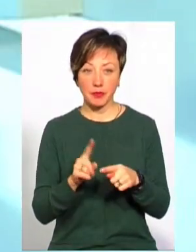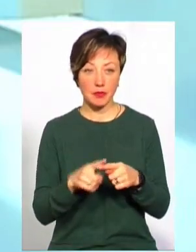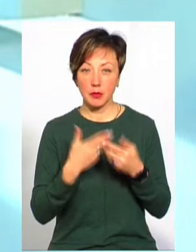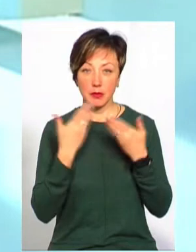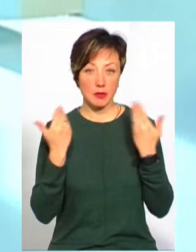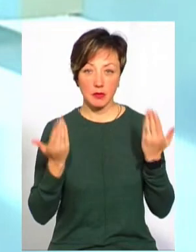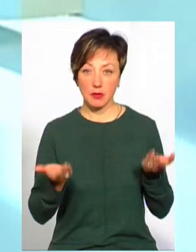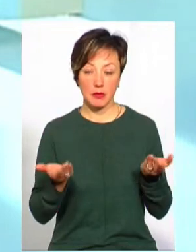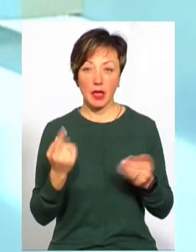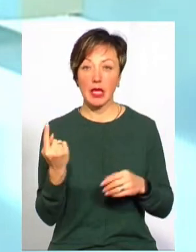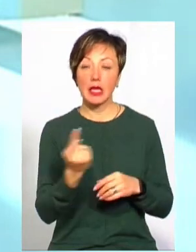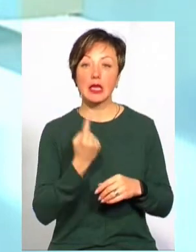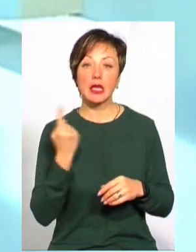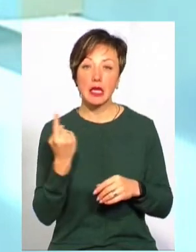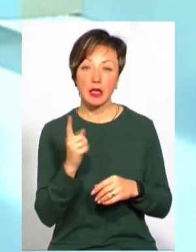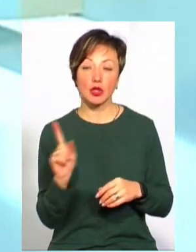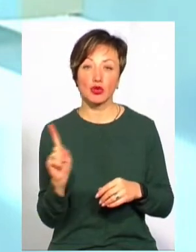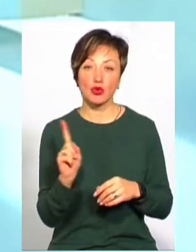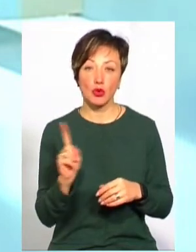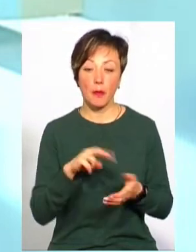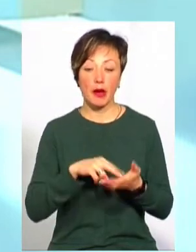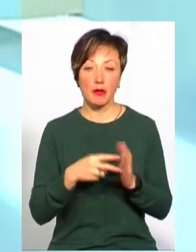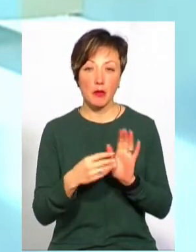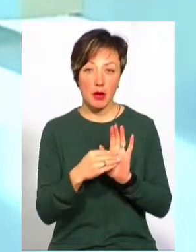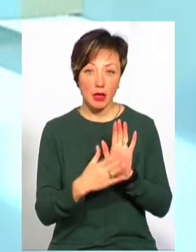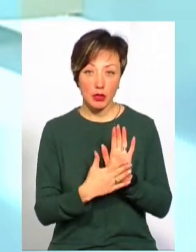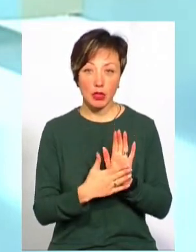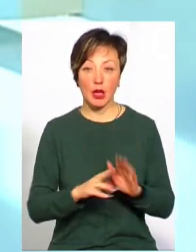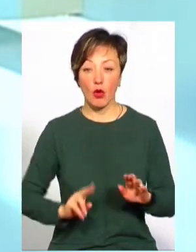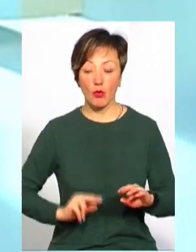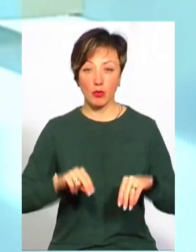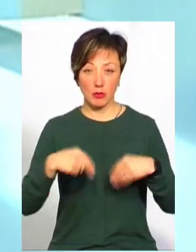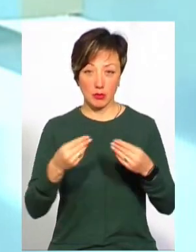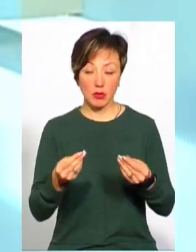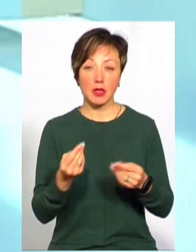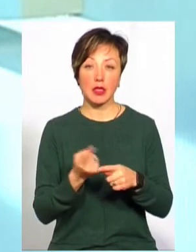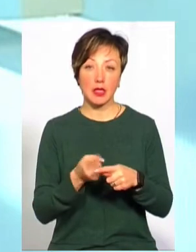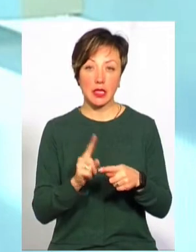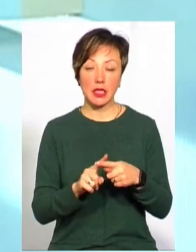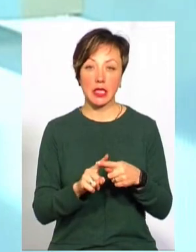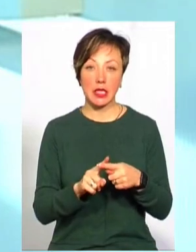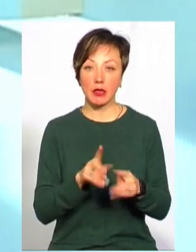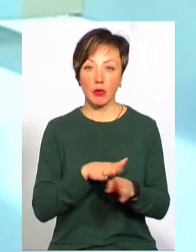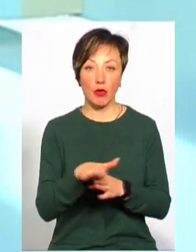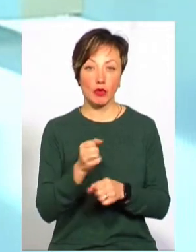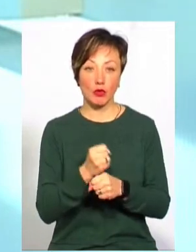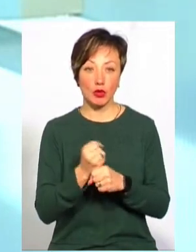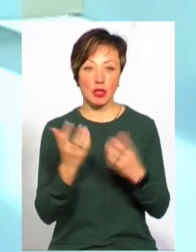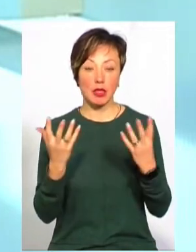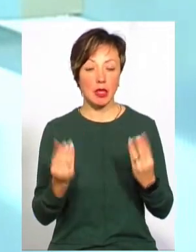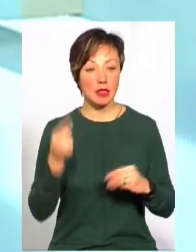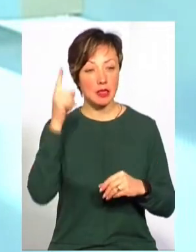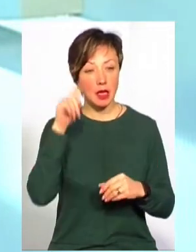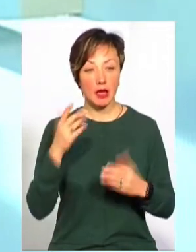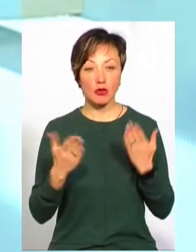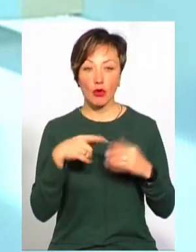не передбачено. Mm-hmm. Єдине, що передбачено для роботодавця, це, звичайно, неповний робочий день. Ми знаємо,